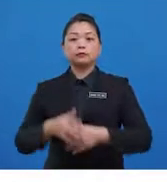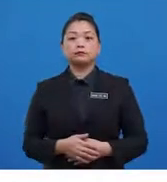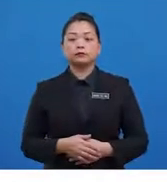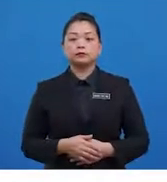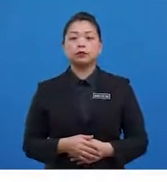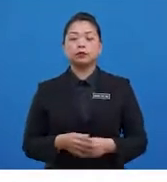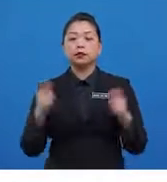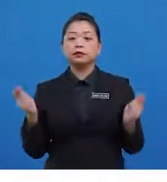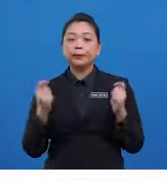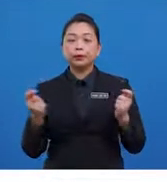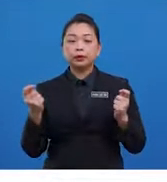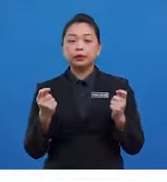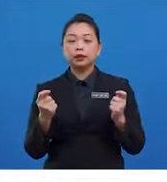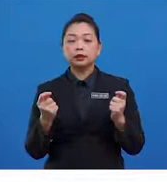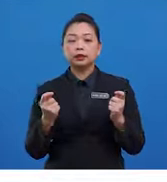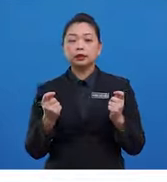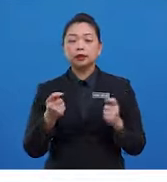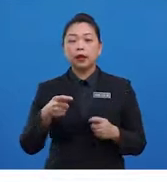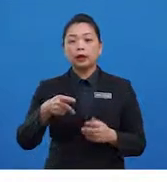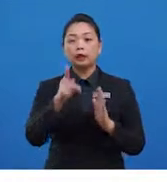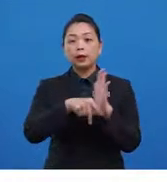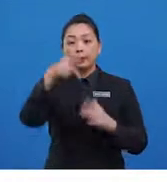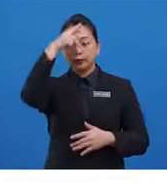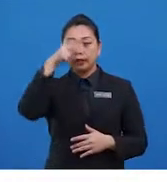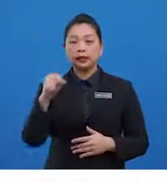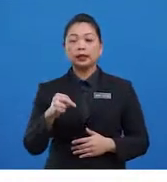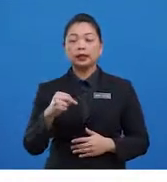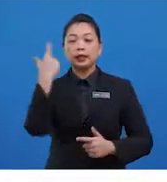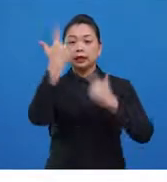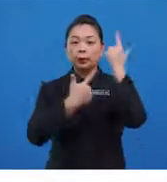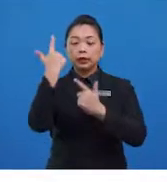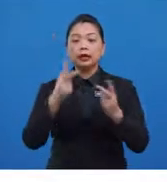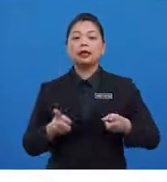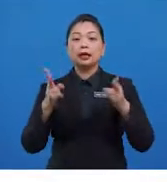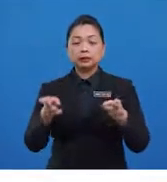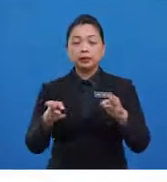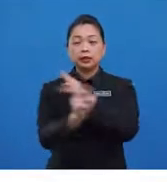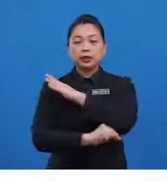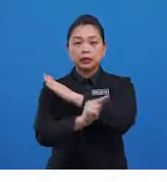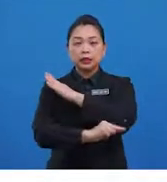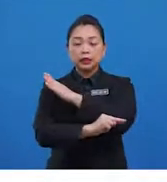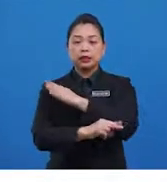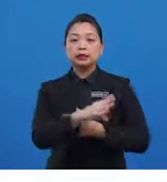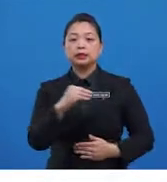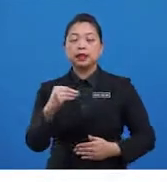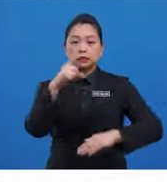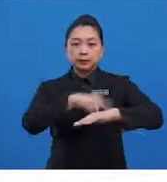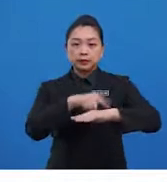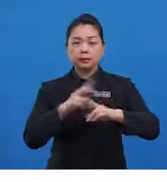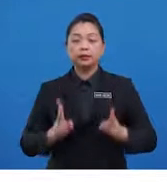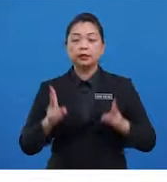tahun keputeraan, lawatan rasmi ke negeri-negeri di Malaysia dan semasa